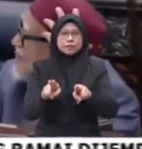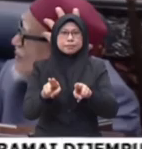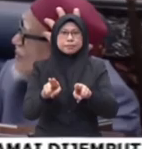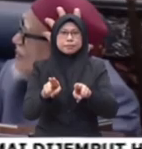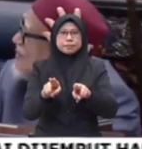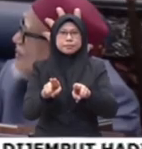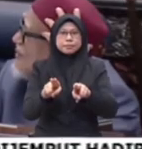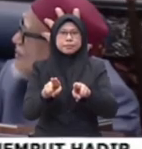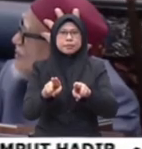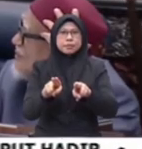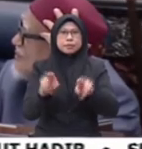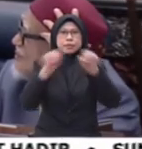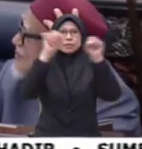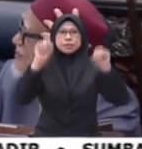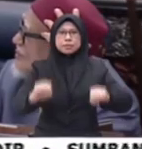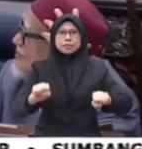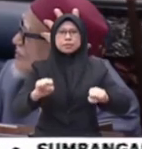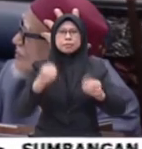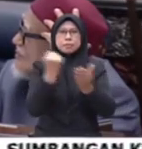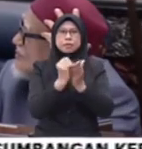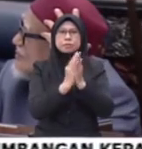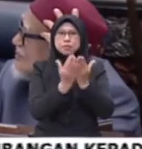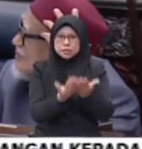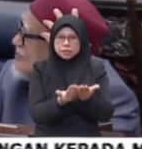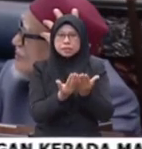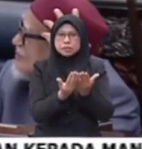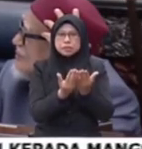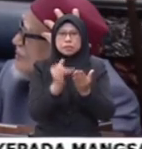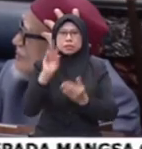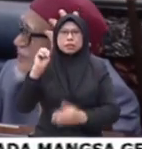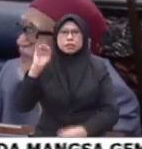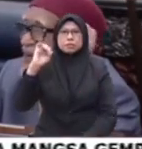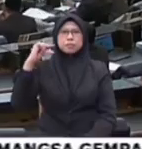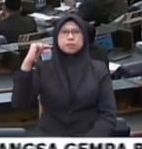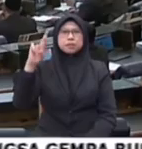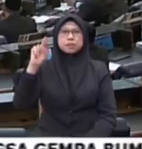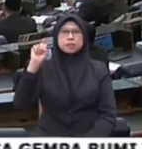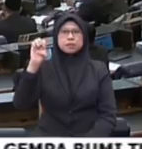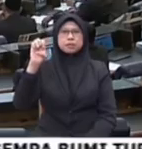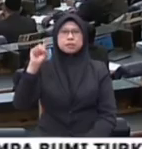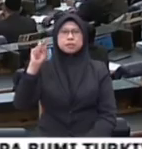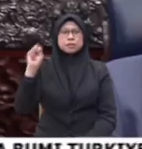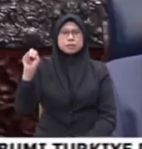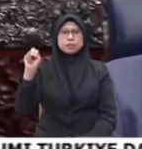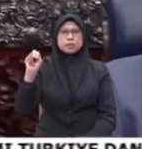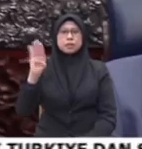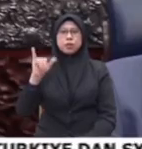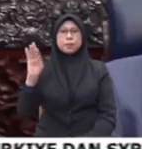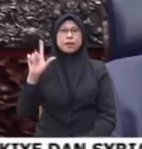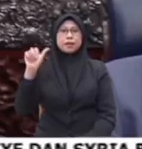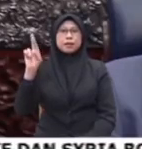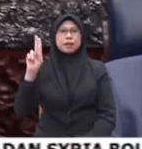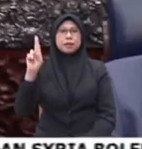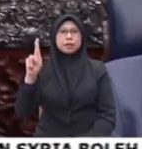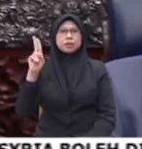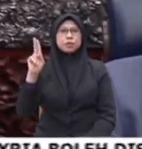kontrak NICE, iaitu sistem immigration yang disatukan di waktu mana YB Larut adalah